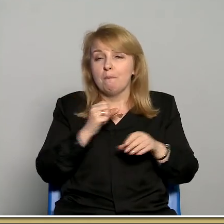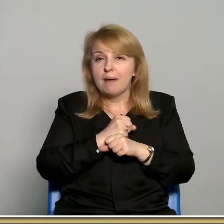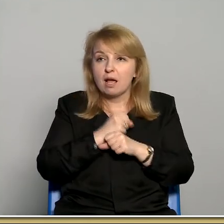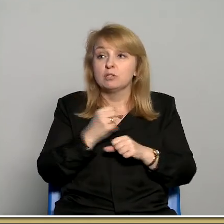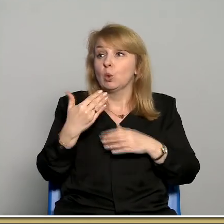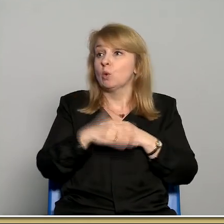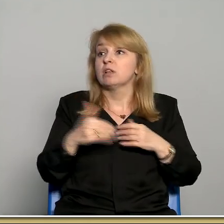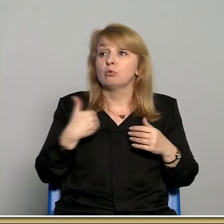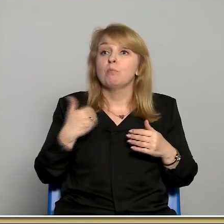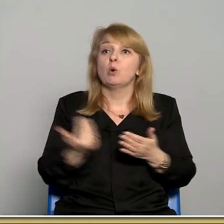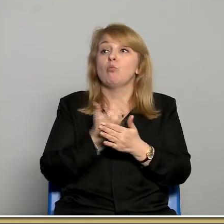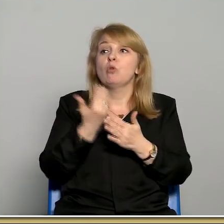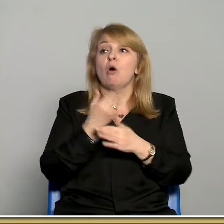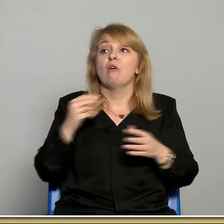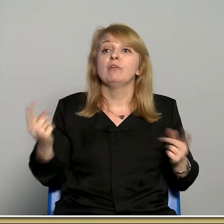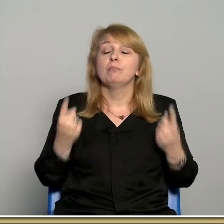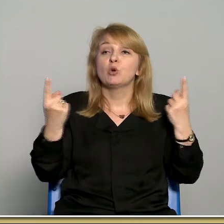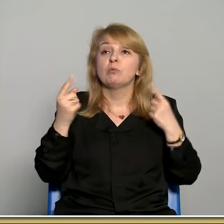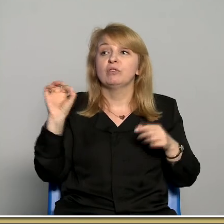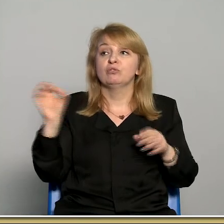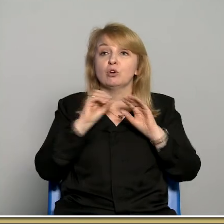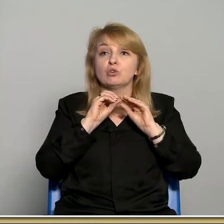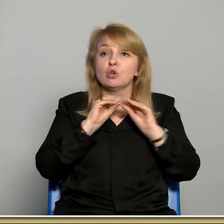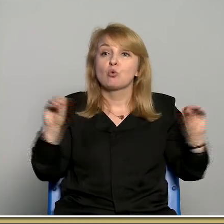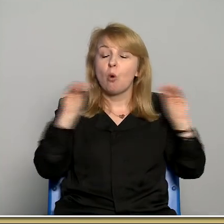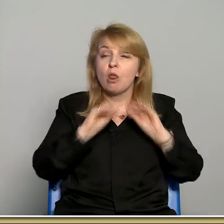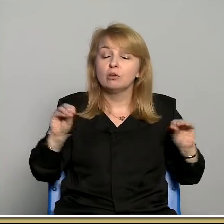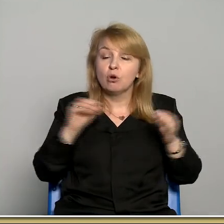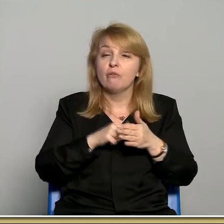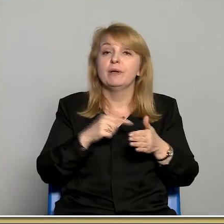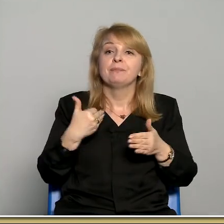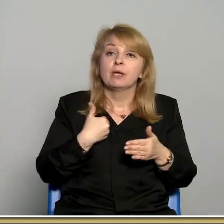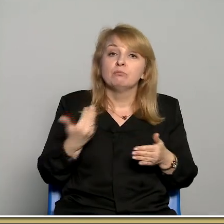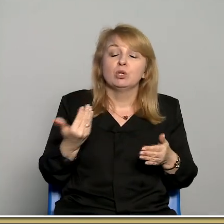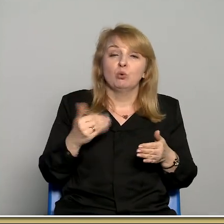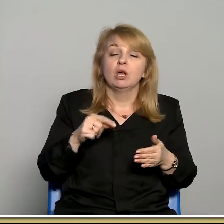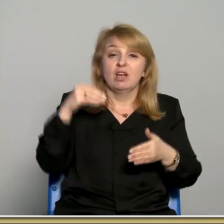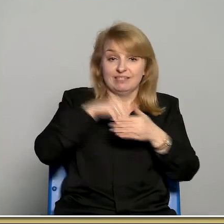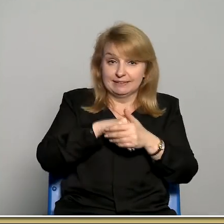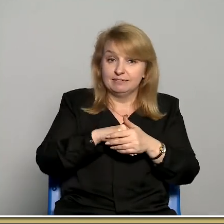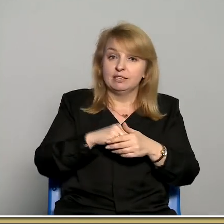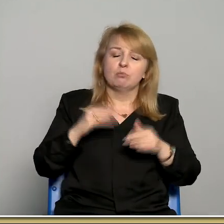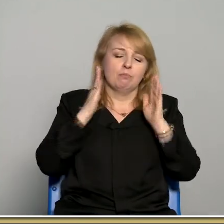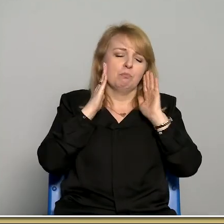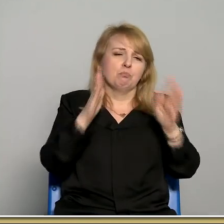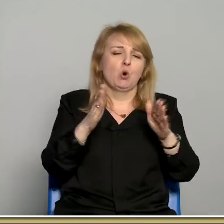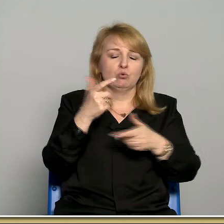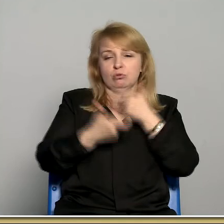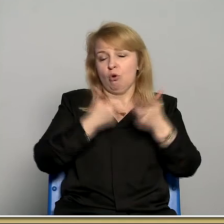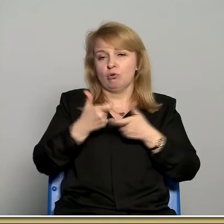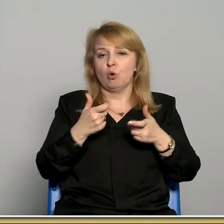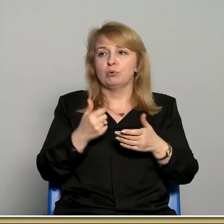mocno promowany krajowy fundusz szkoleniowy, w ramach którego w stosunkowo prosty sposób mogą